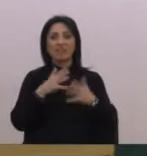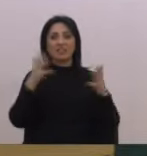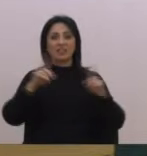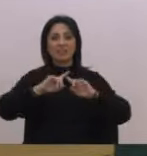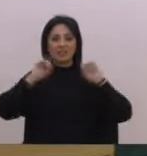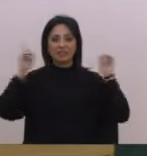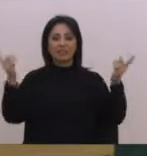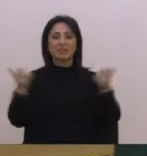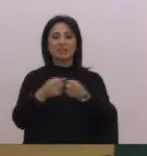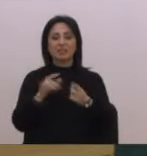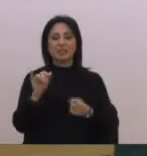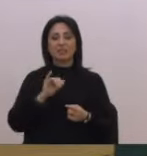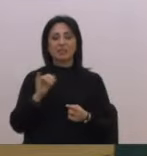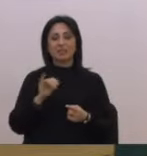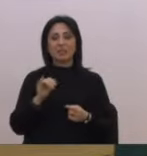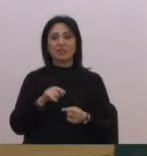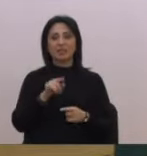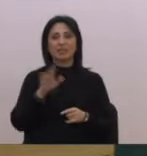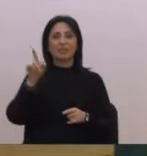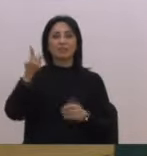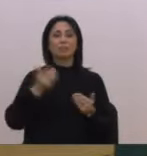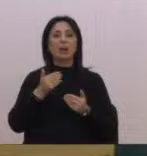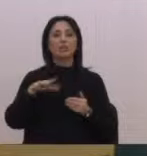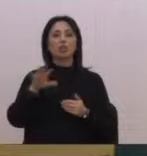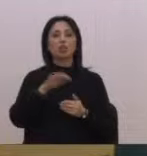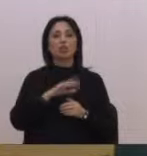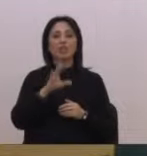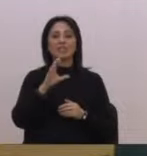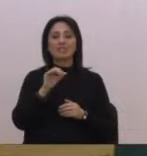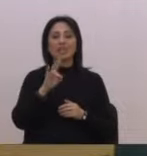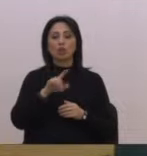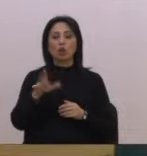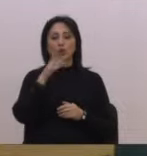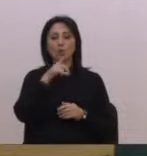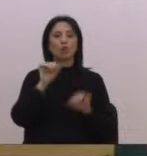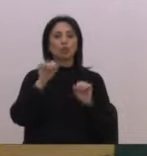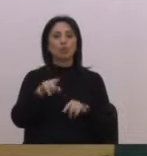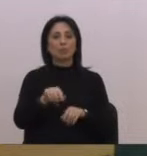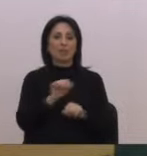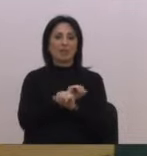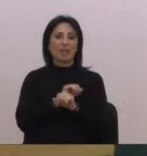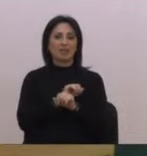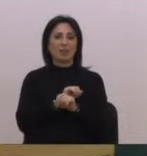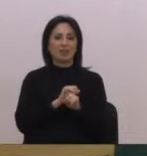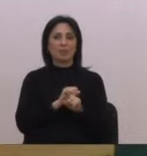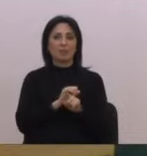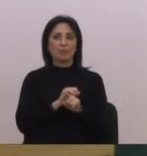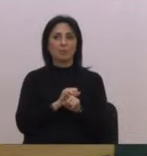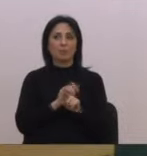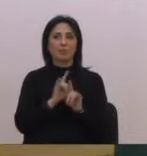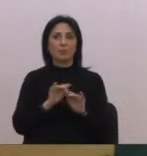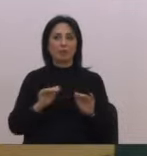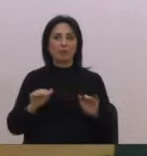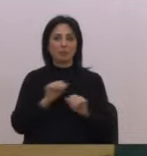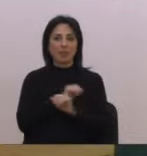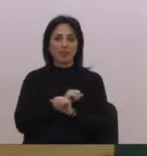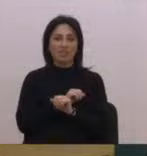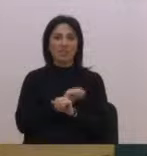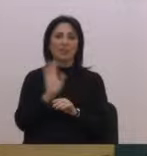სივრცე, სადაც იქაურებს მთელი სეზონის განმავლობაში შეეძლოთ დასვენება, ბავშვების